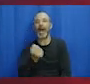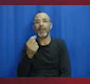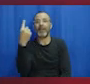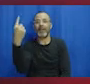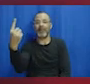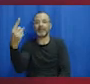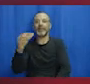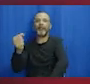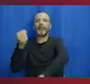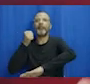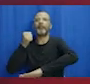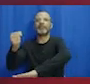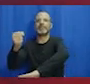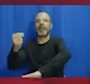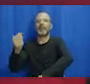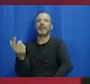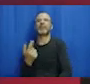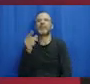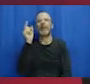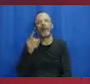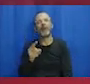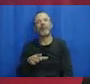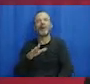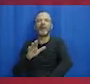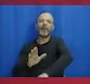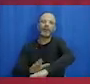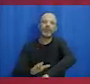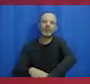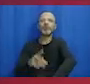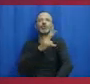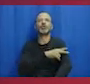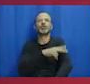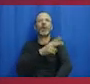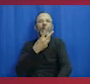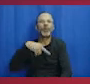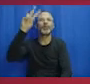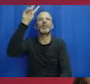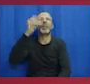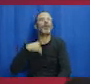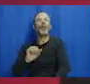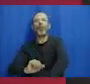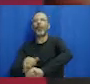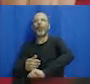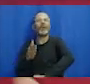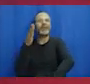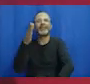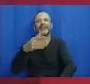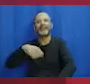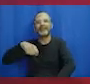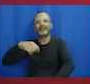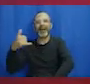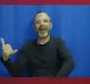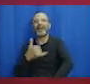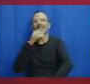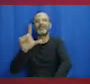هي ميزانيات، اللي هي مسؤوليات، يجب توظيف شرطة أكثر، يجب إدخال تقنيات حديثة